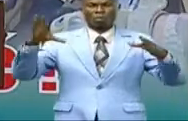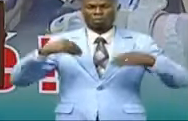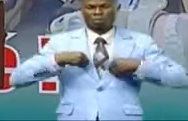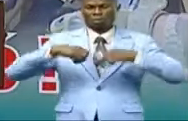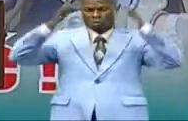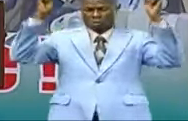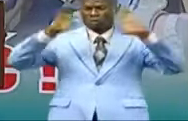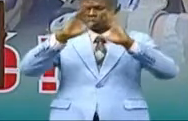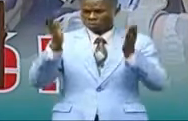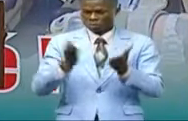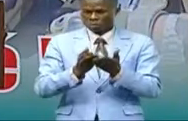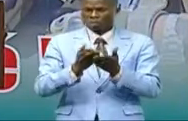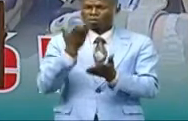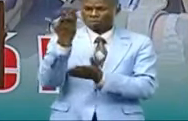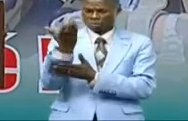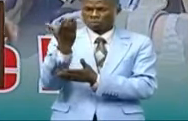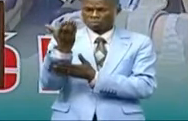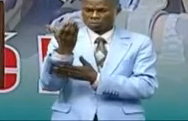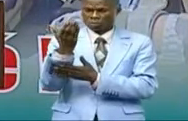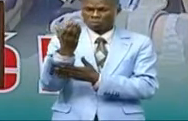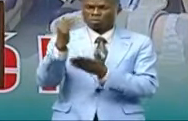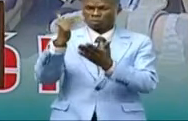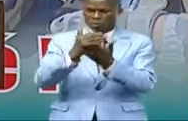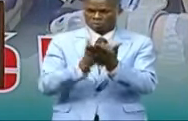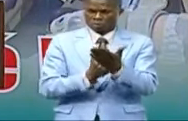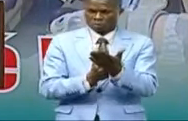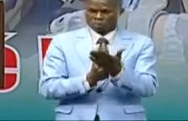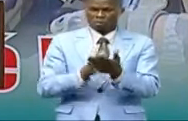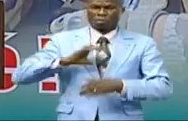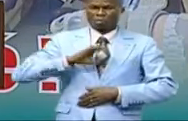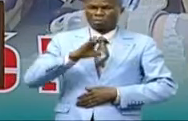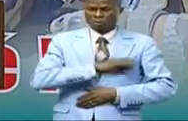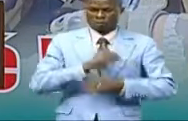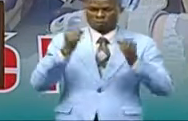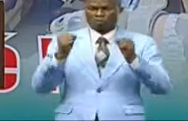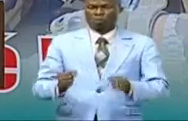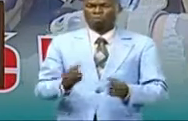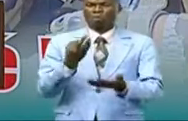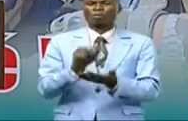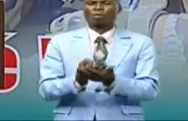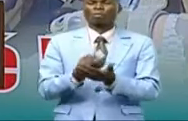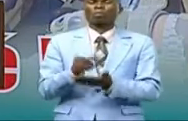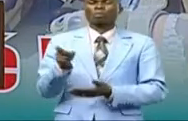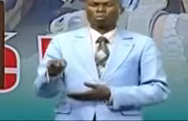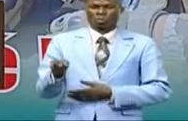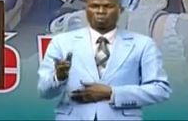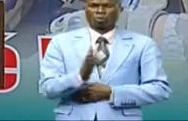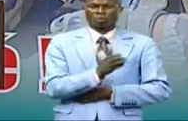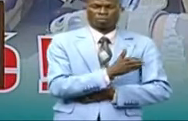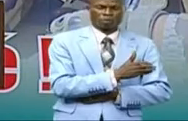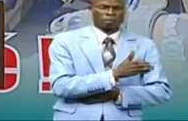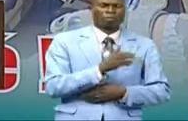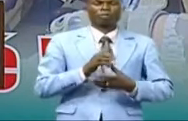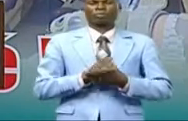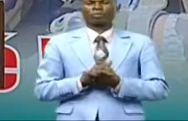adopté l'ensemble de recommandations formulées par les comités des stabilités financières.